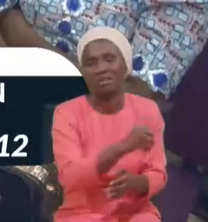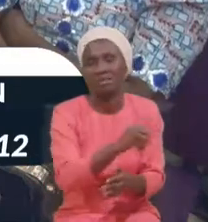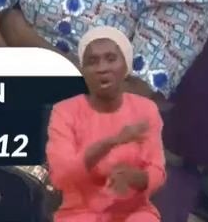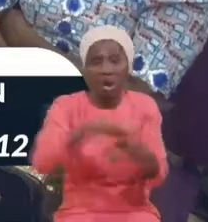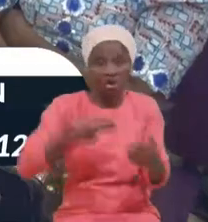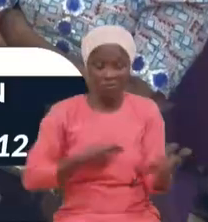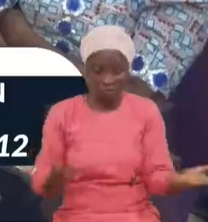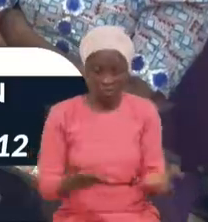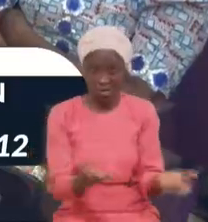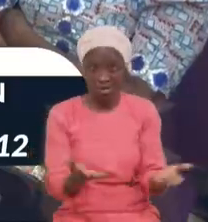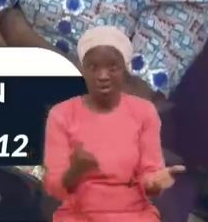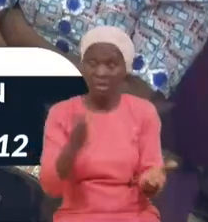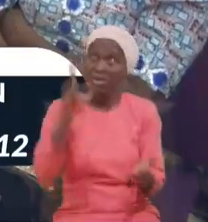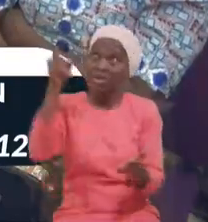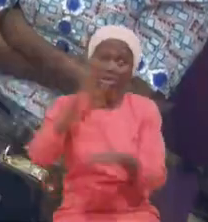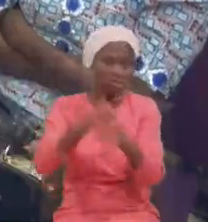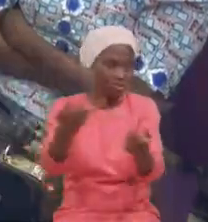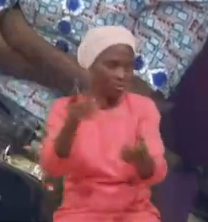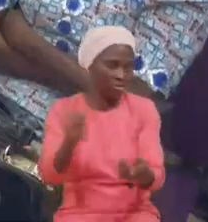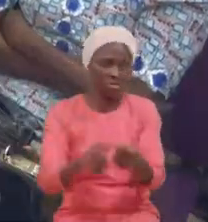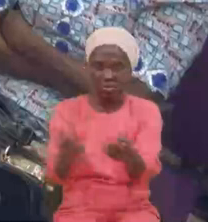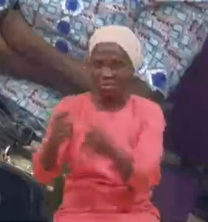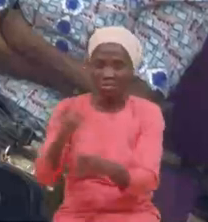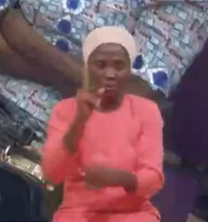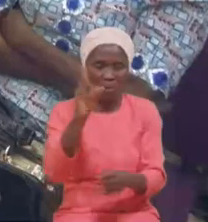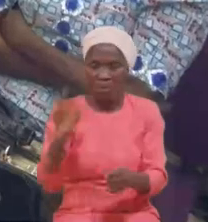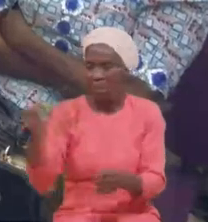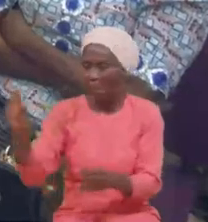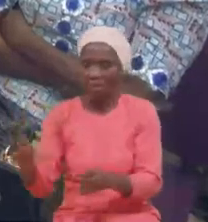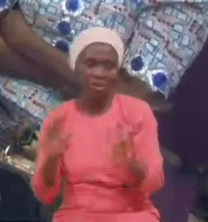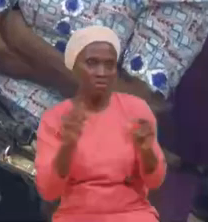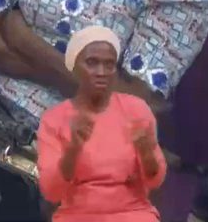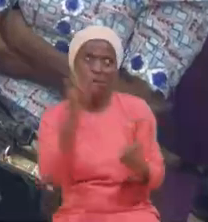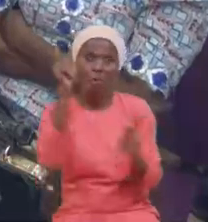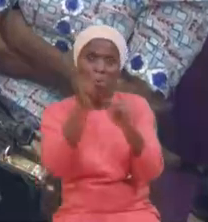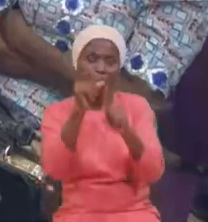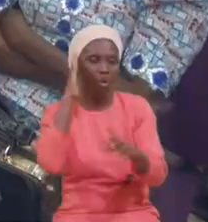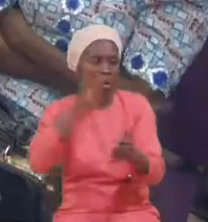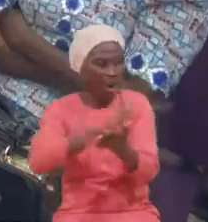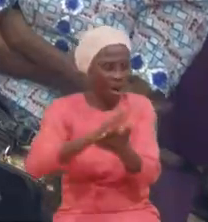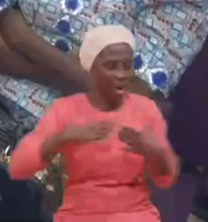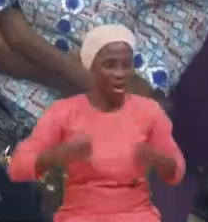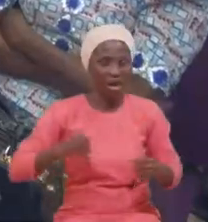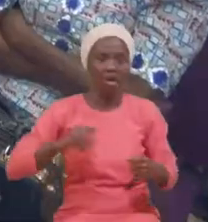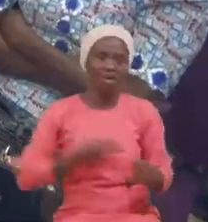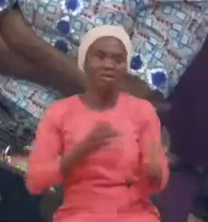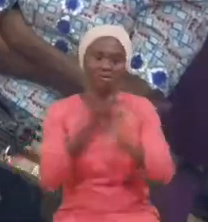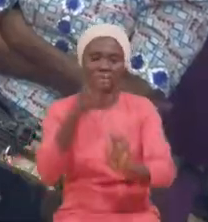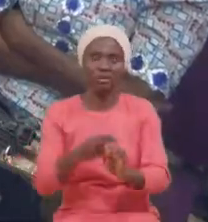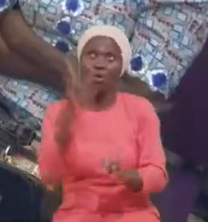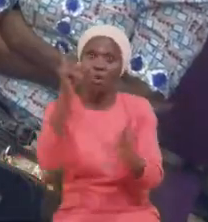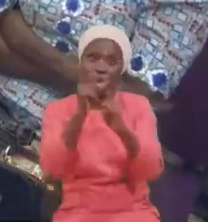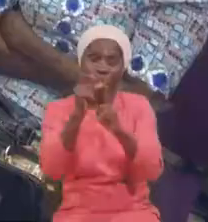soir, ne devait pas venir nous toucher un à un, mais une seule parole va nous purifier tous. Et une seule parole va nous délivrer